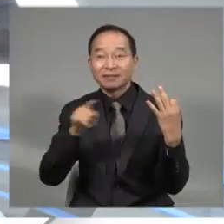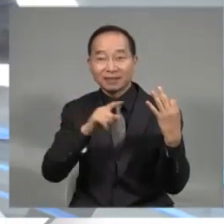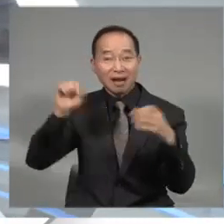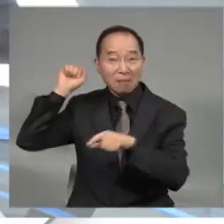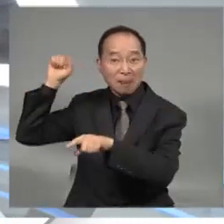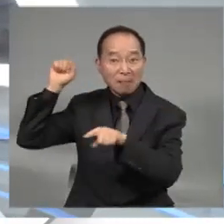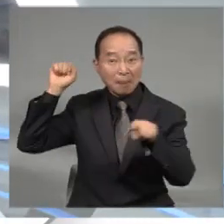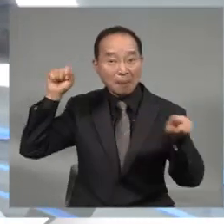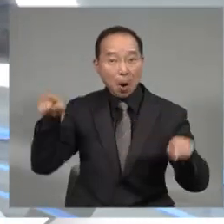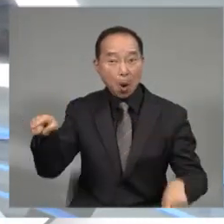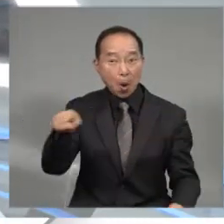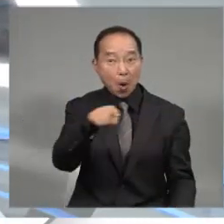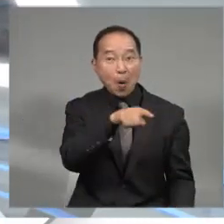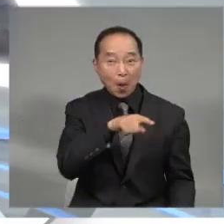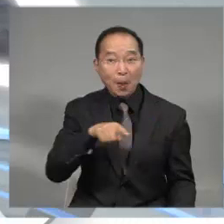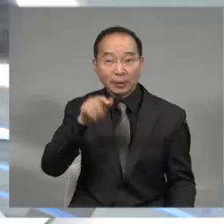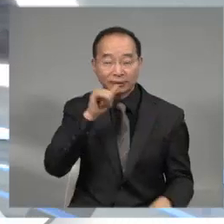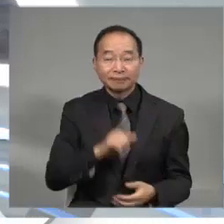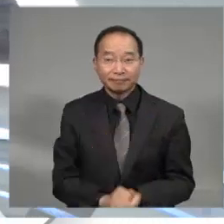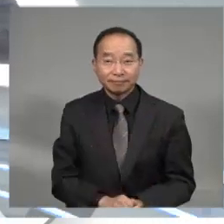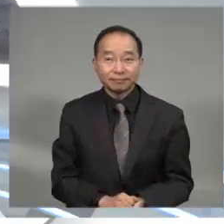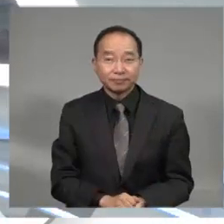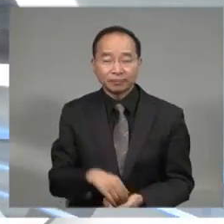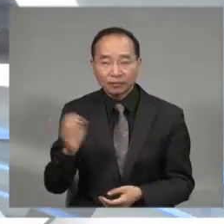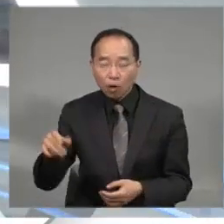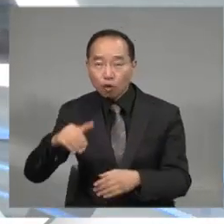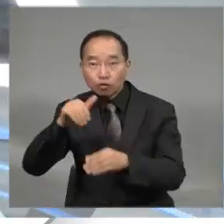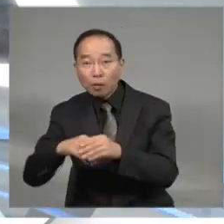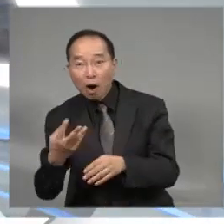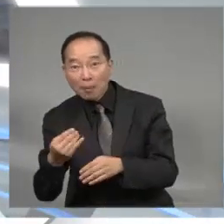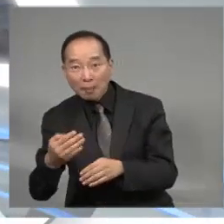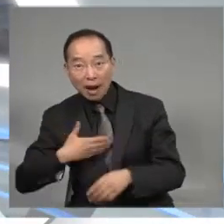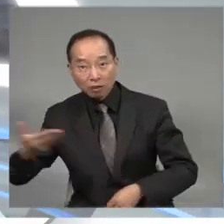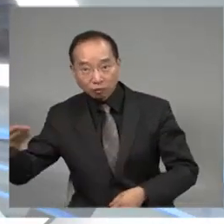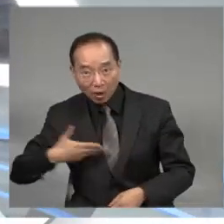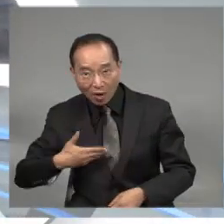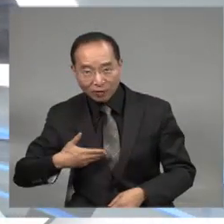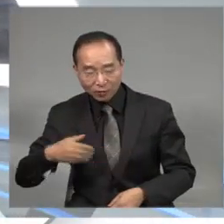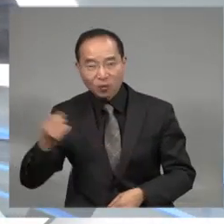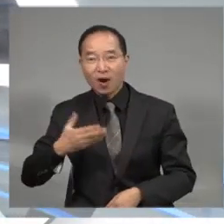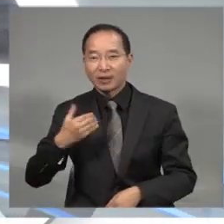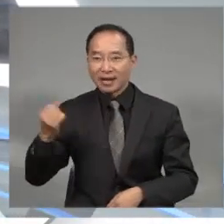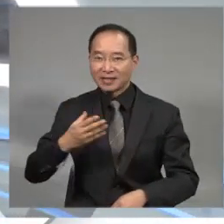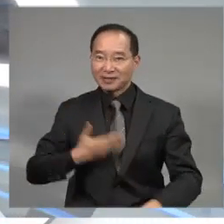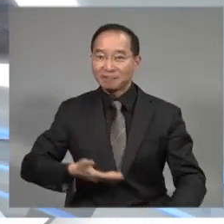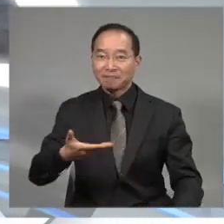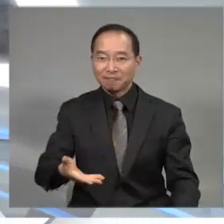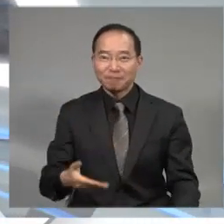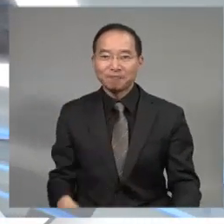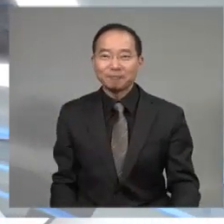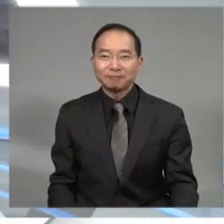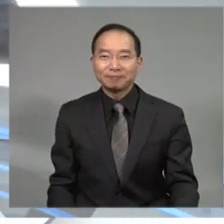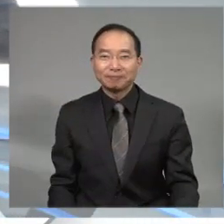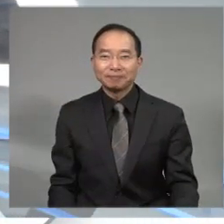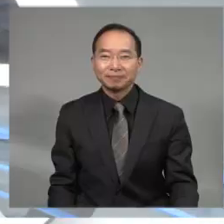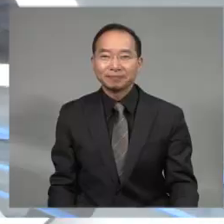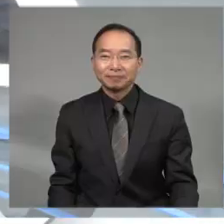후보입니다. 네, 저는 들어오는 소식 계속 정리해서 알려드릴게요. 이상 선거캐스터 송혜지였습니다.